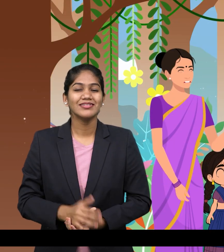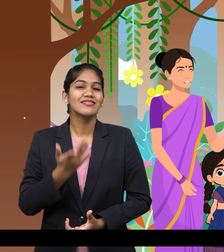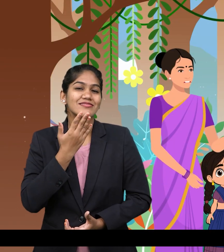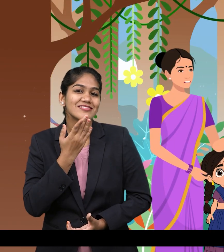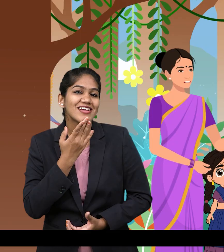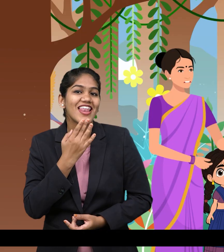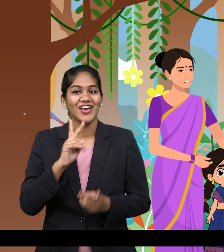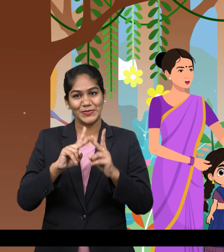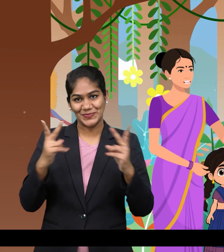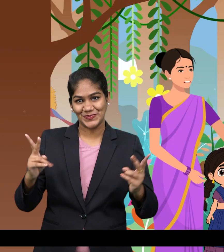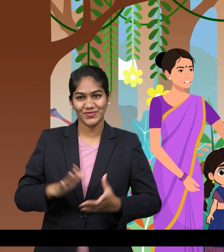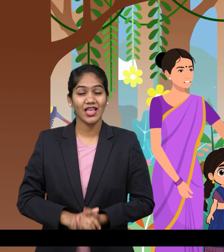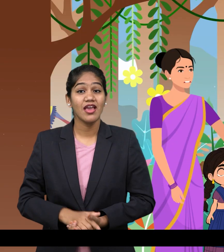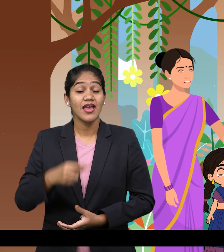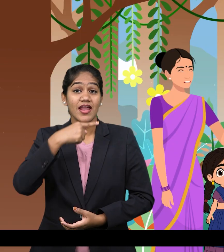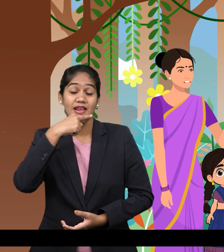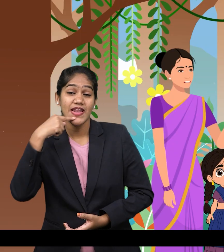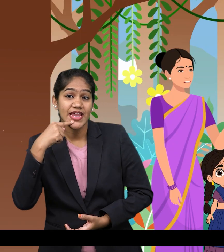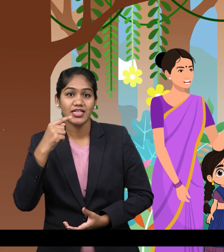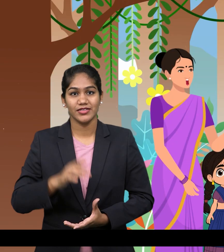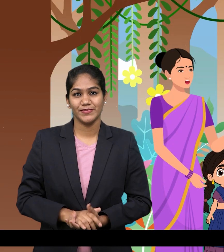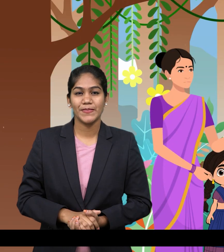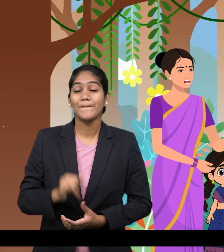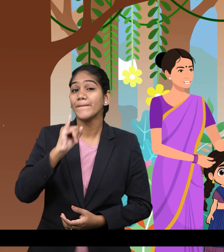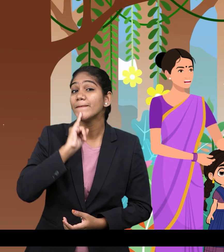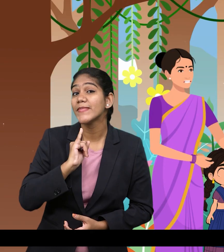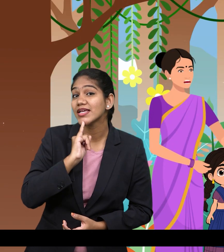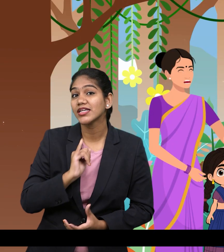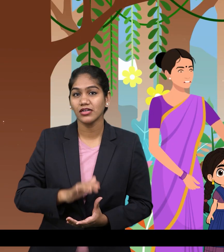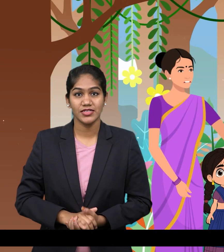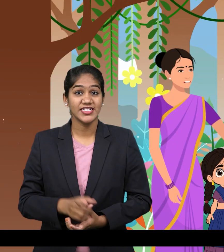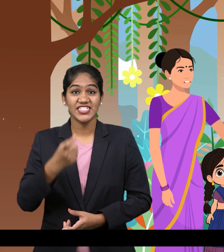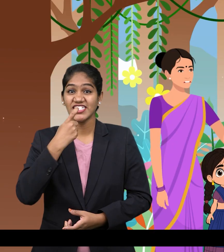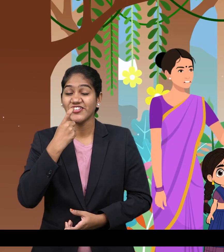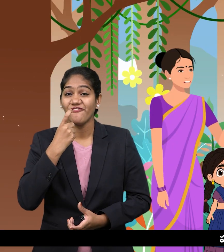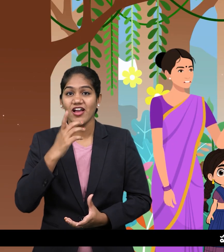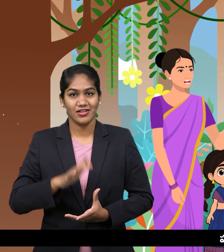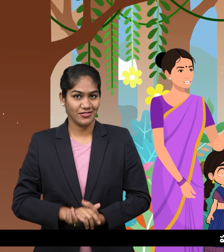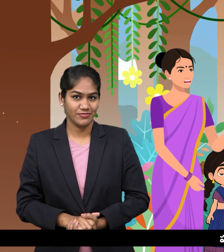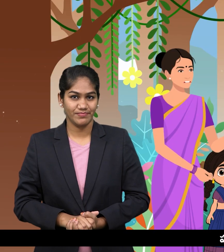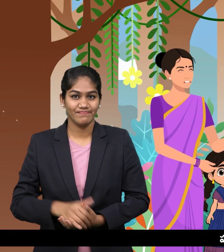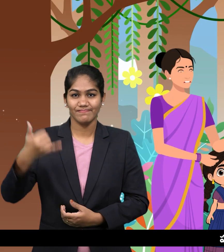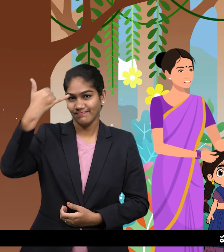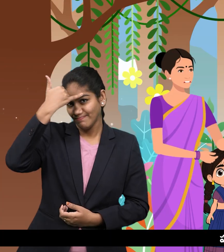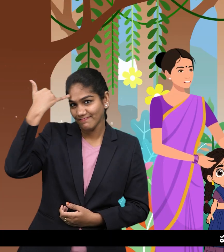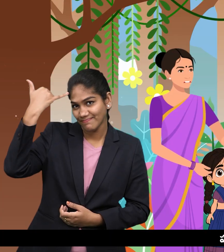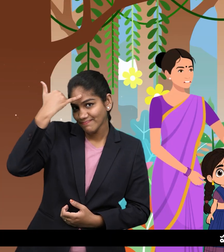రంగు, ఎరుపు, గులాబీ, తెలుపు, పసుపు రంగు.